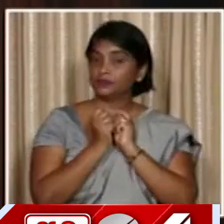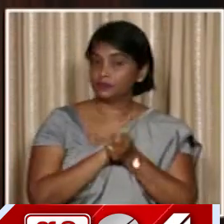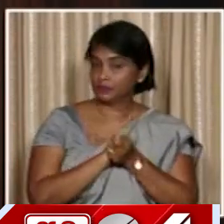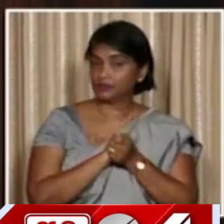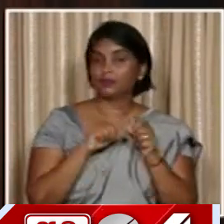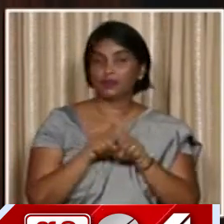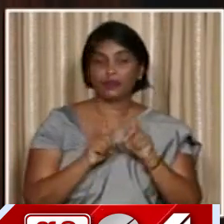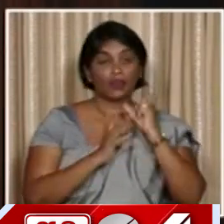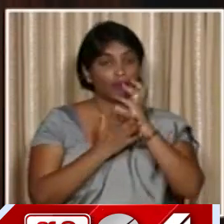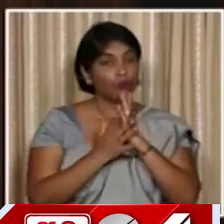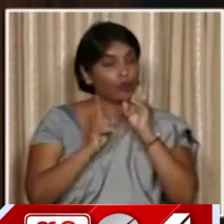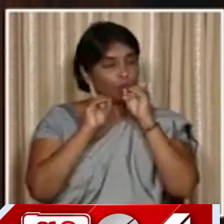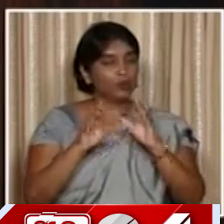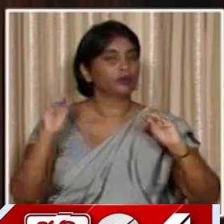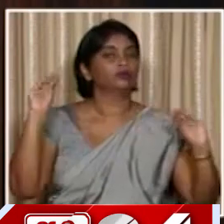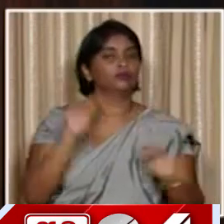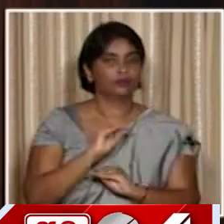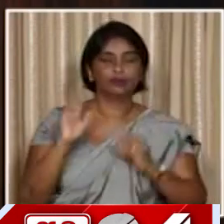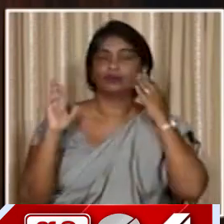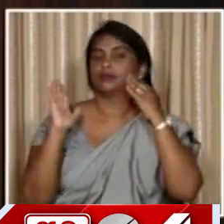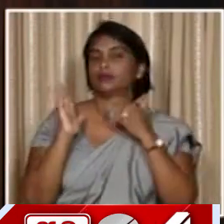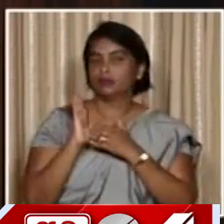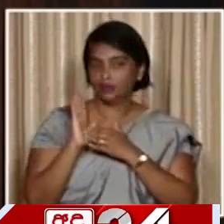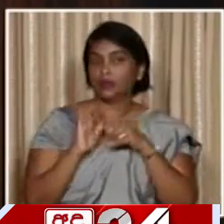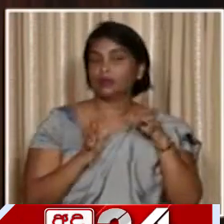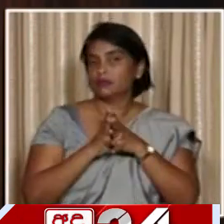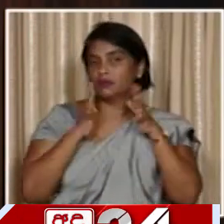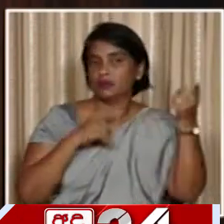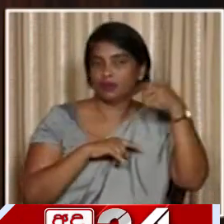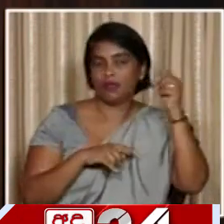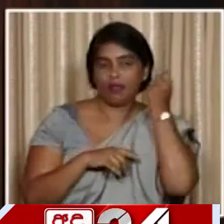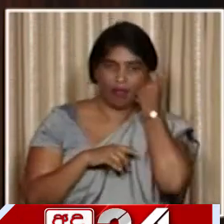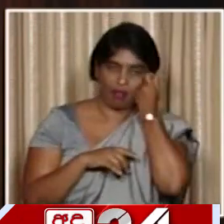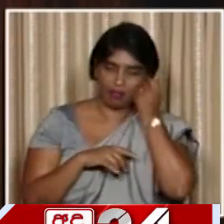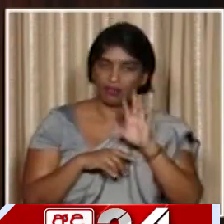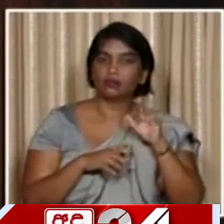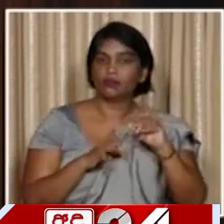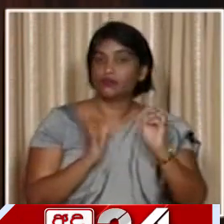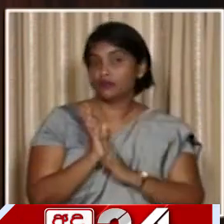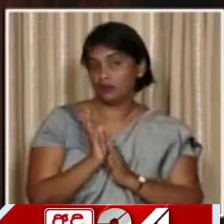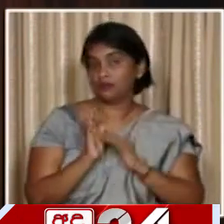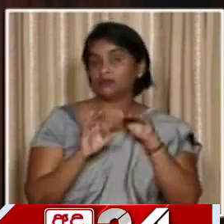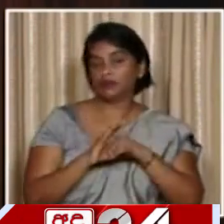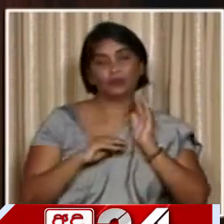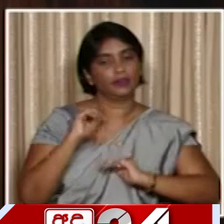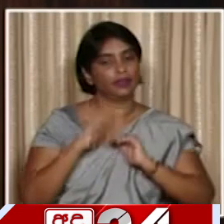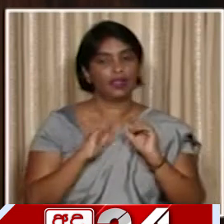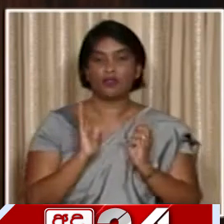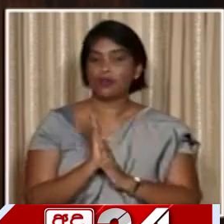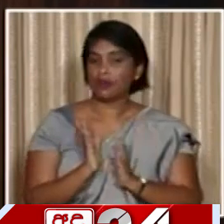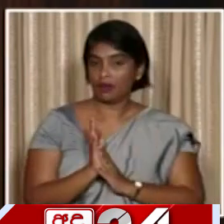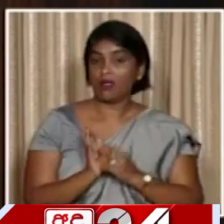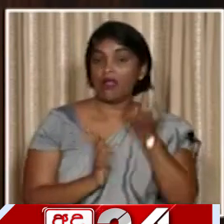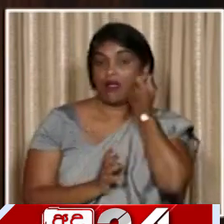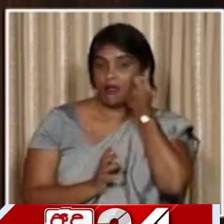විදියට විවස්ථාවට ඇතුළත් කළ යුතුයි කියන කාරණය තමයි ඒ බොහෝ දෙනෙක්ගේ අදහස් වෙලා තියෙන්නේ අනුකාරක සභාවේ නැත්නම් ක්‍රියාකාරී කමිටුවෙත්